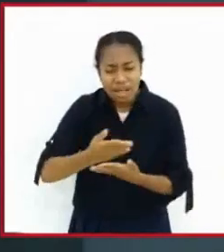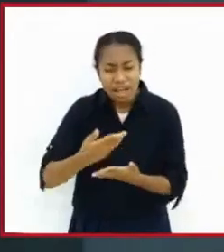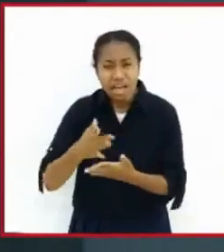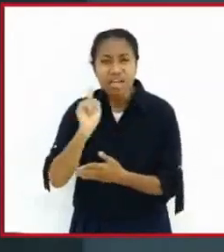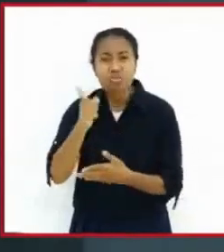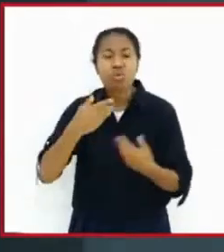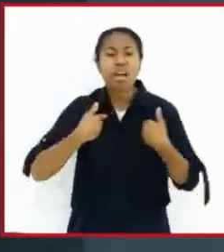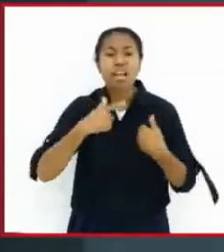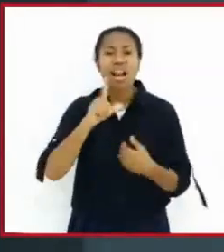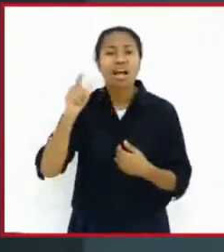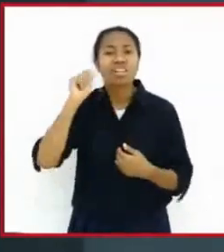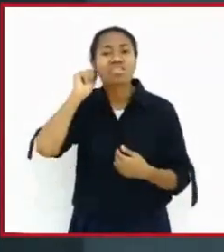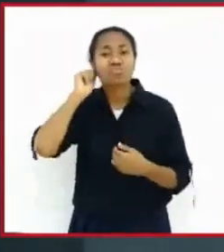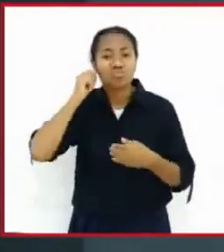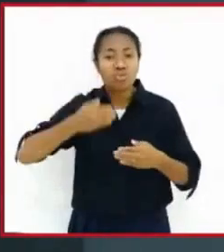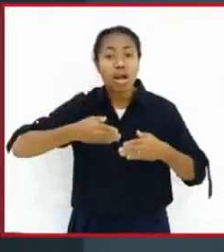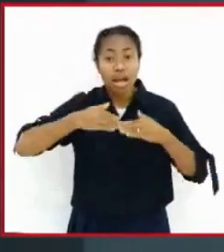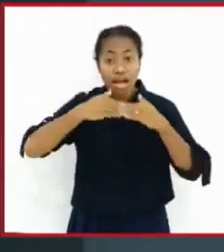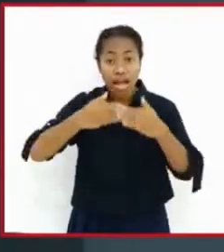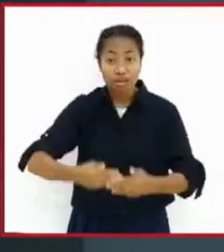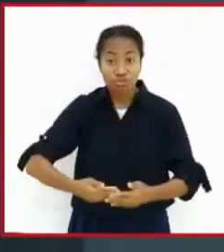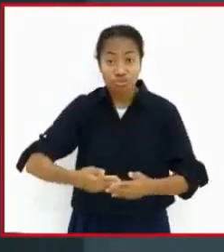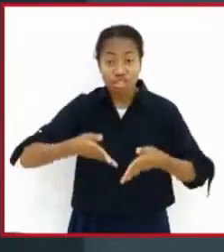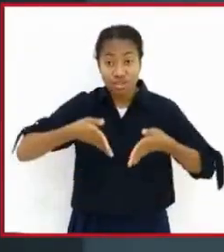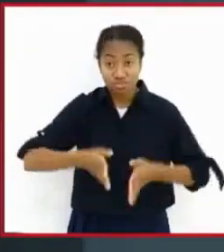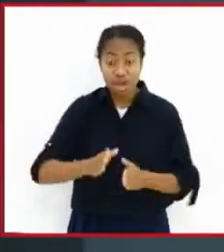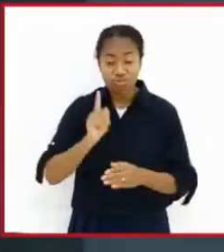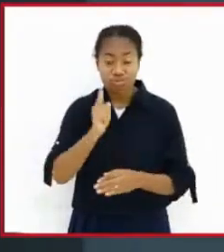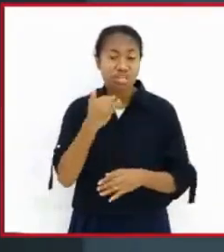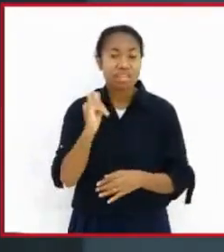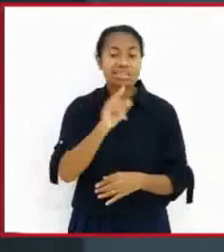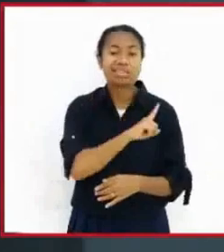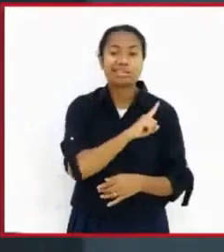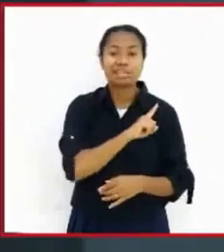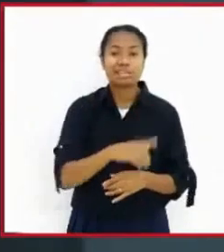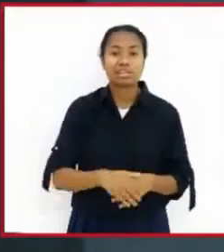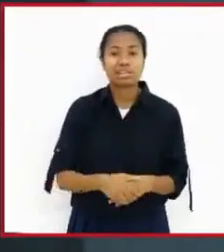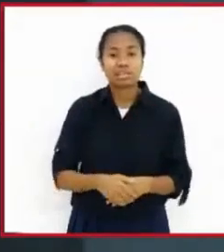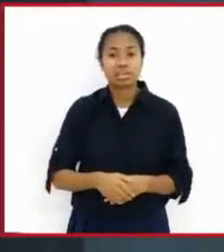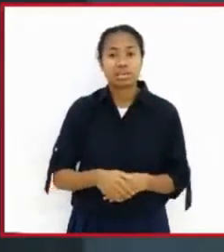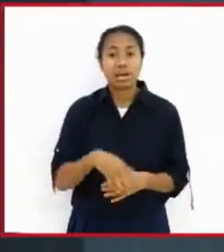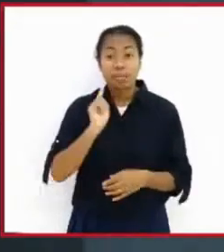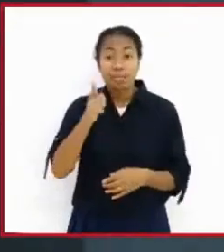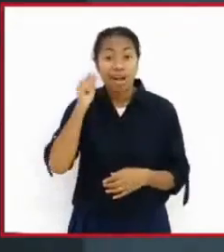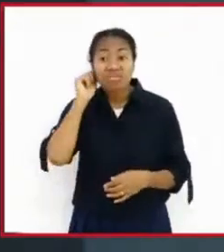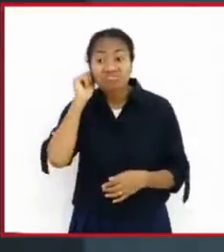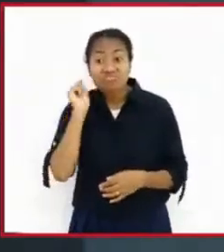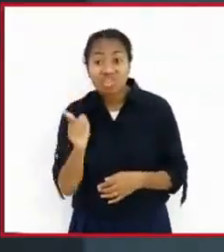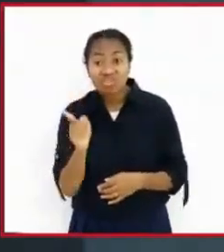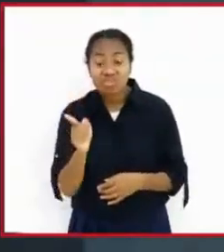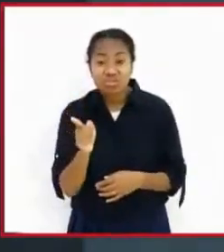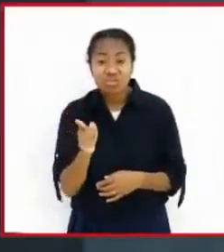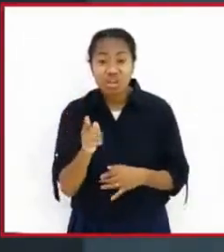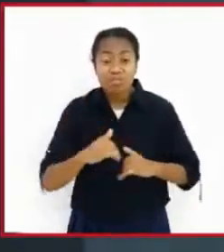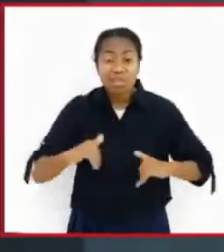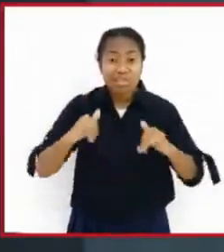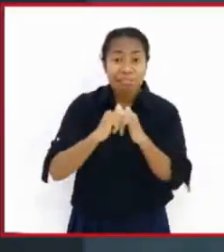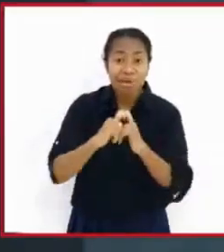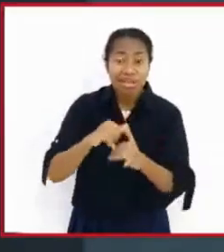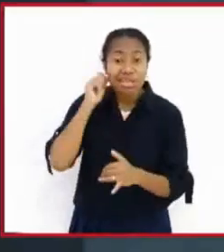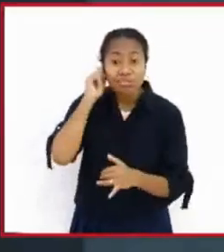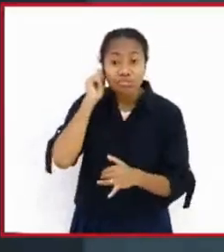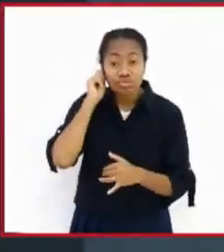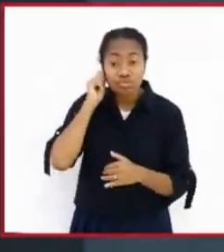adalah ibu kandungnya sendiri maka susuan bersama dengan ibu